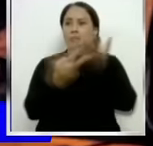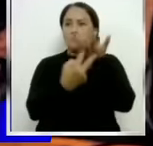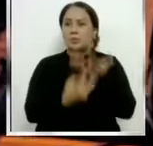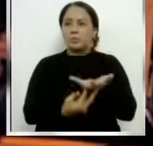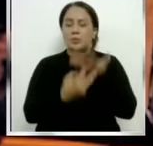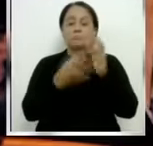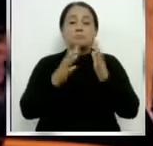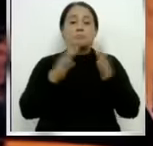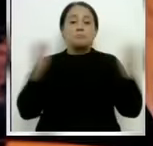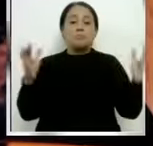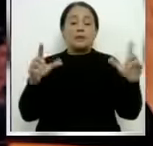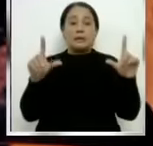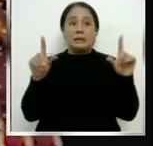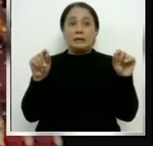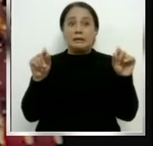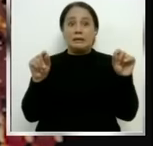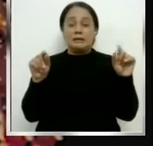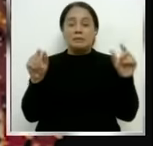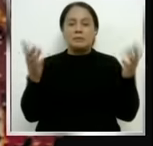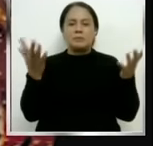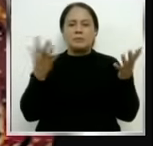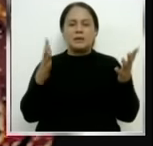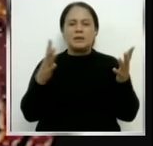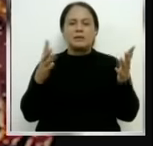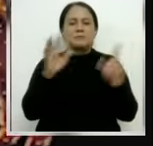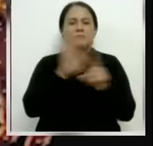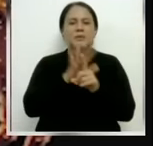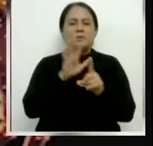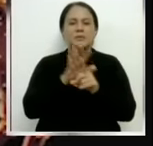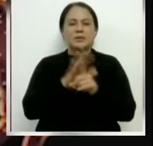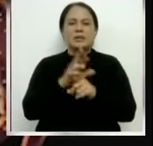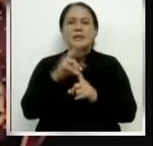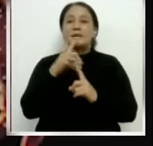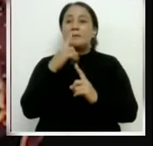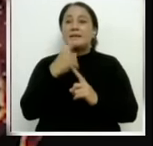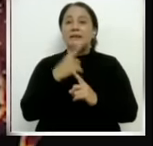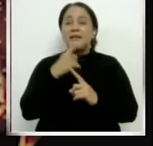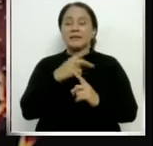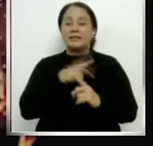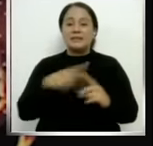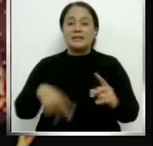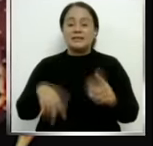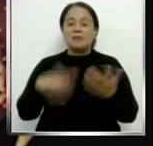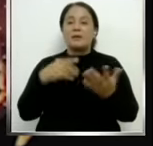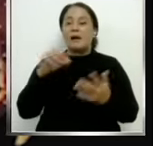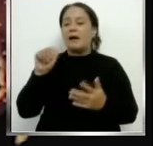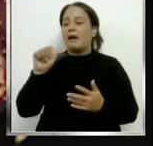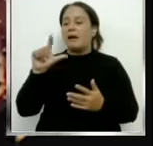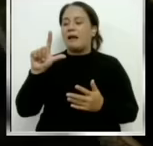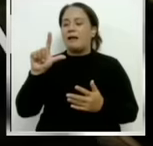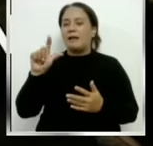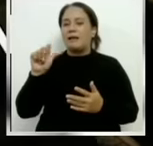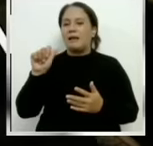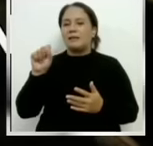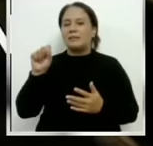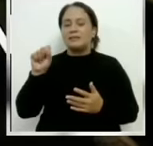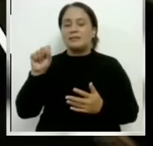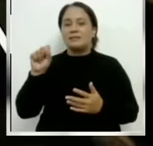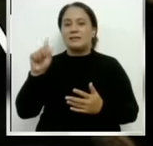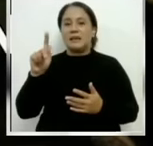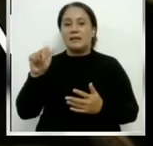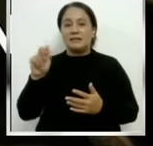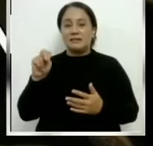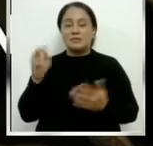king crab at marahil isa sa pinakakilala ay ang mga red king crab o Alaskan king crab na native sa North Pacific Ocean at Bering Sea. Ayon sa